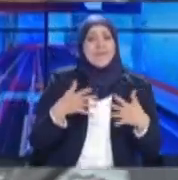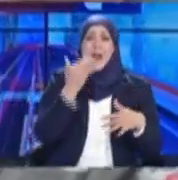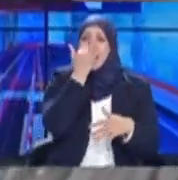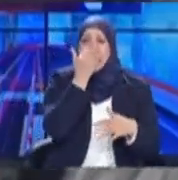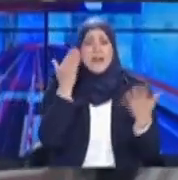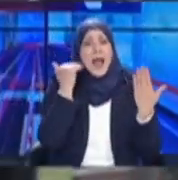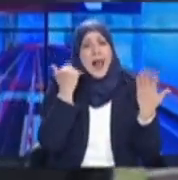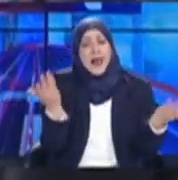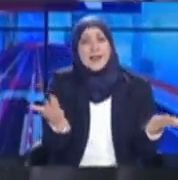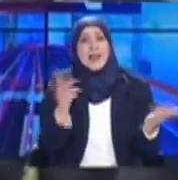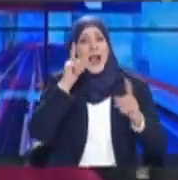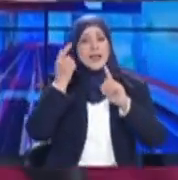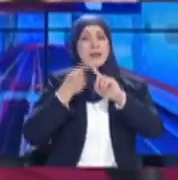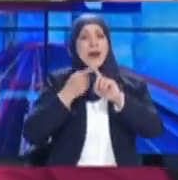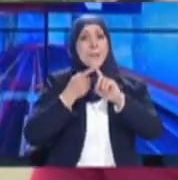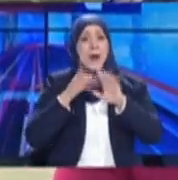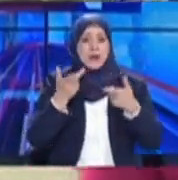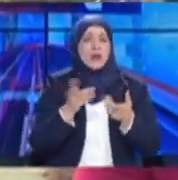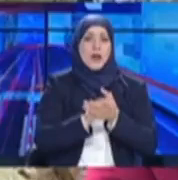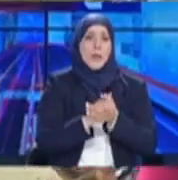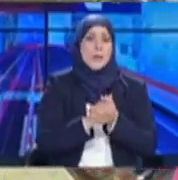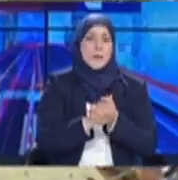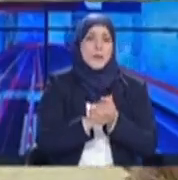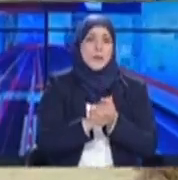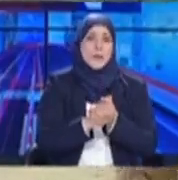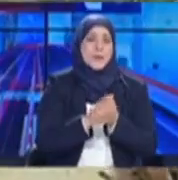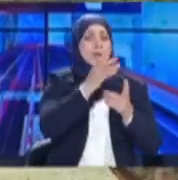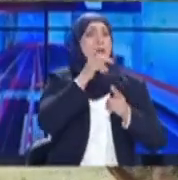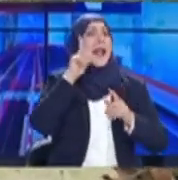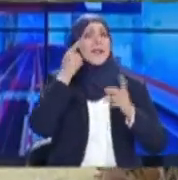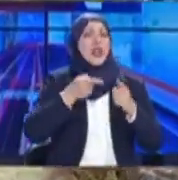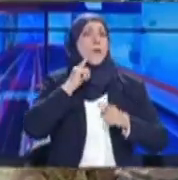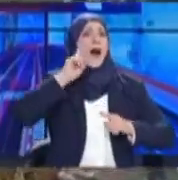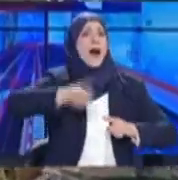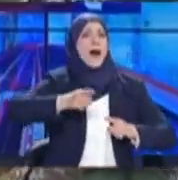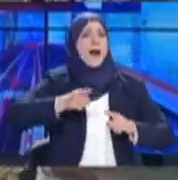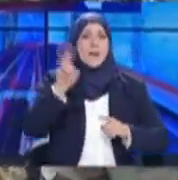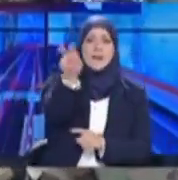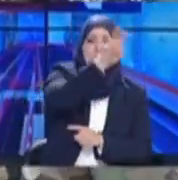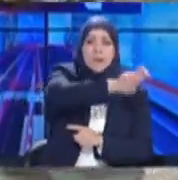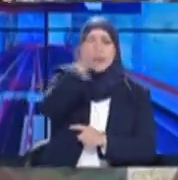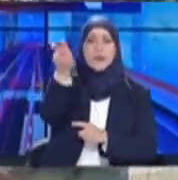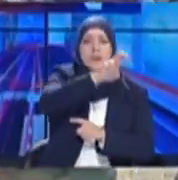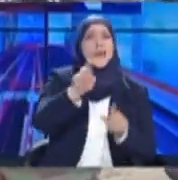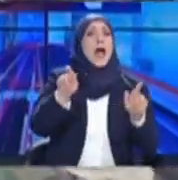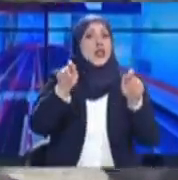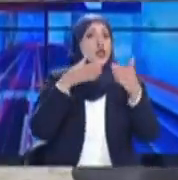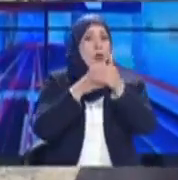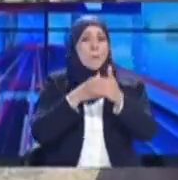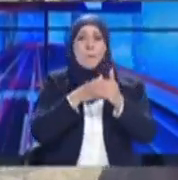هل انه في وقت اليوم قرار التعليق السفر او